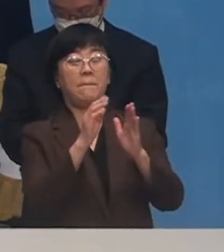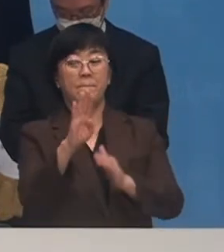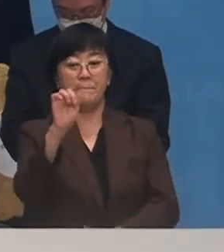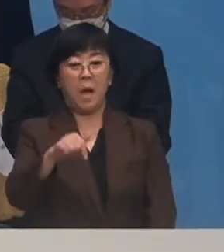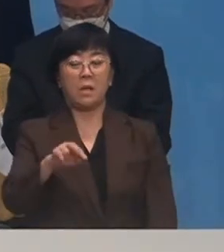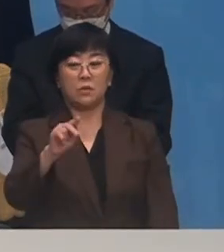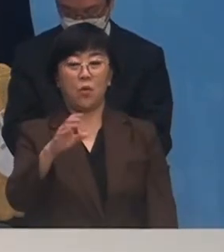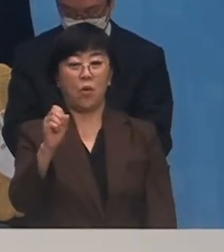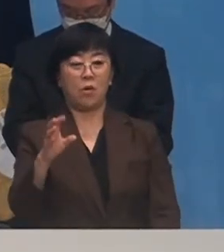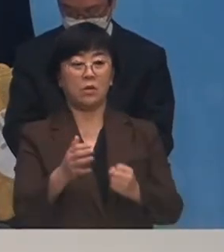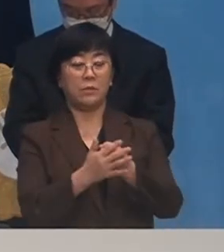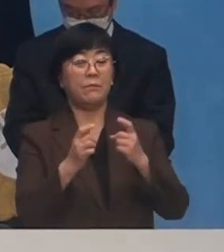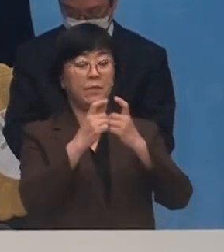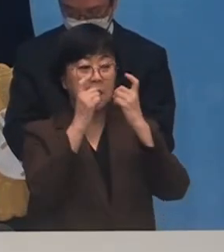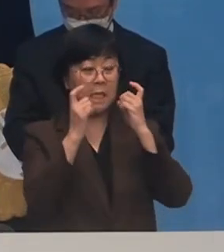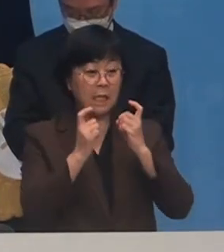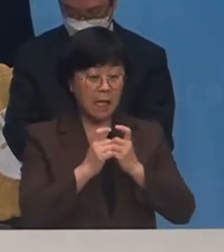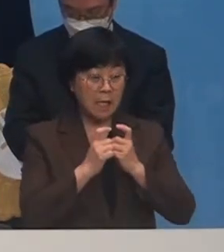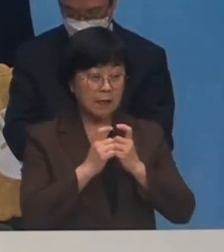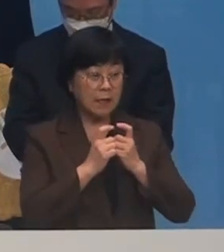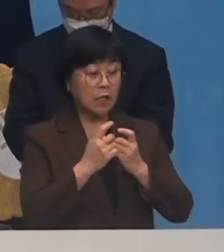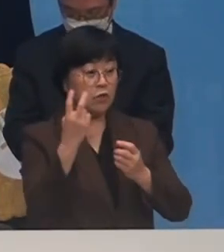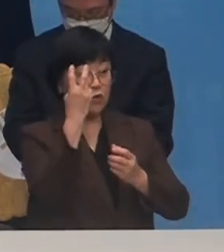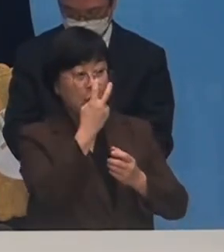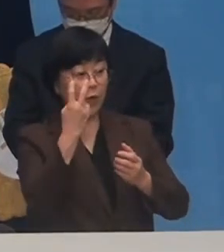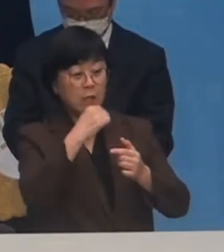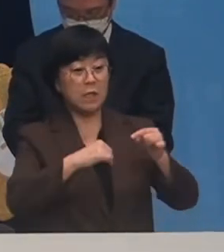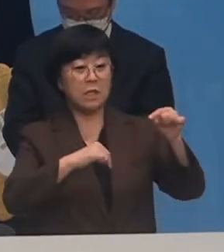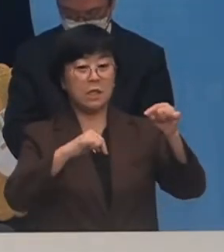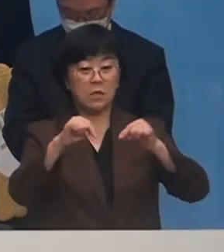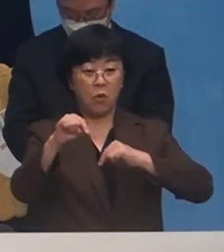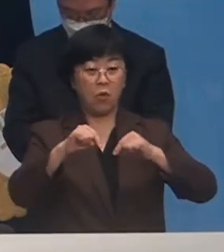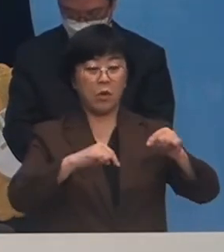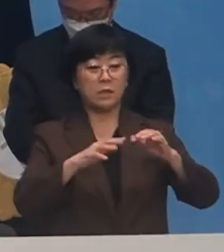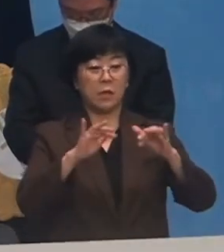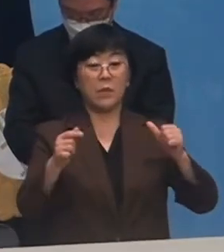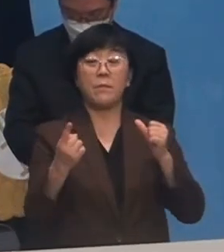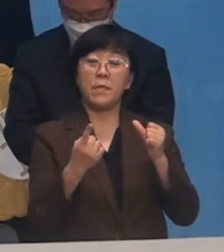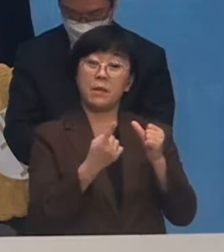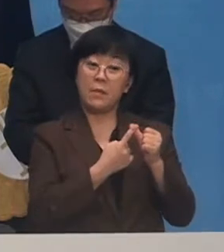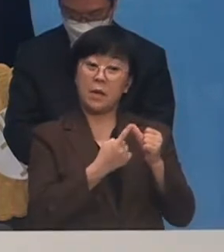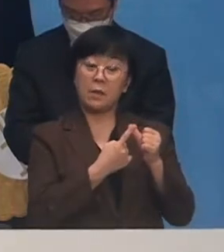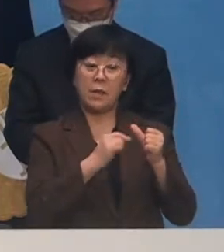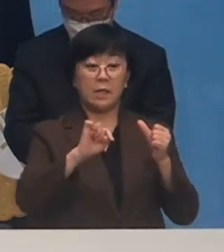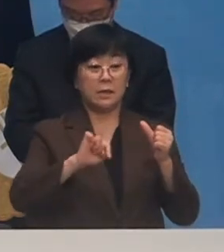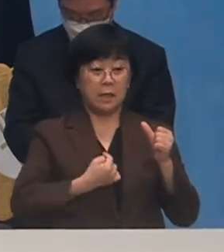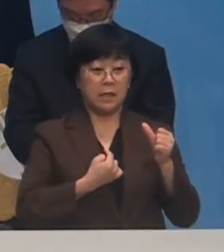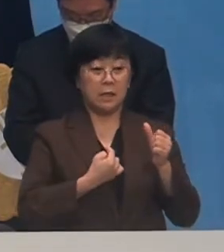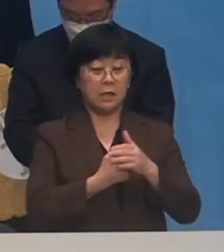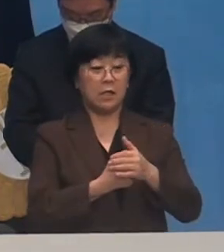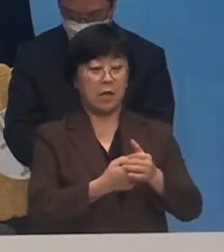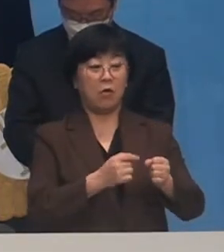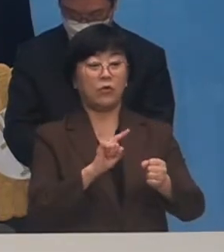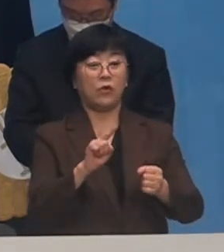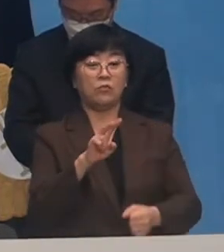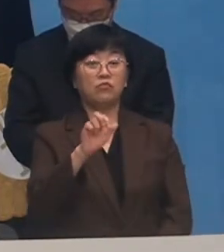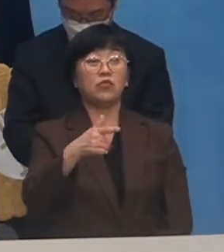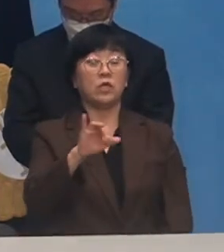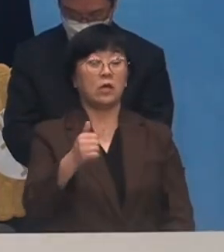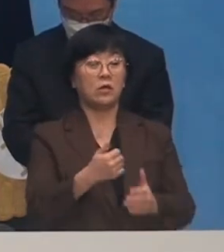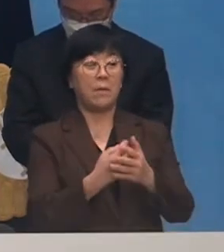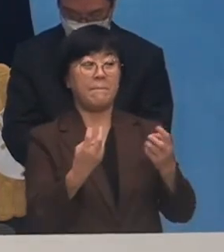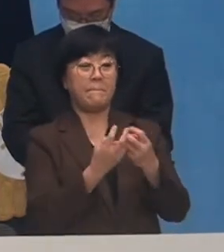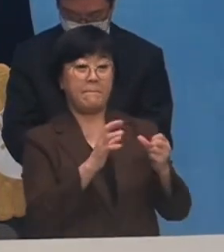장소입니다. 민간인 사찰, 통신 사찰은 이 정권 사람들이 그렇게 비판하며 자신들의 무기로 삼아왔던